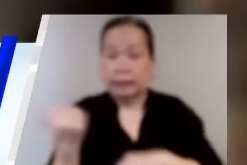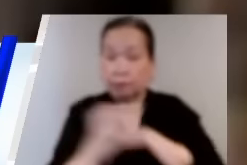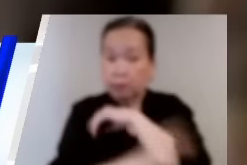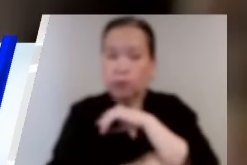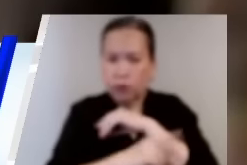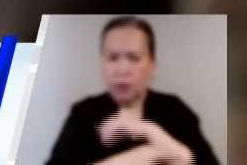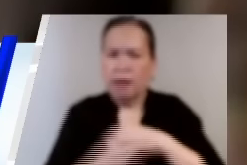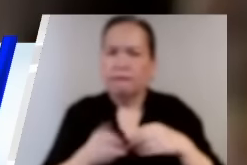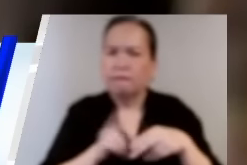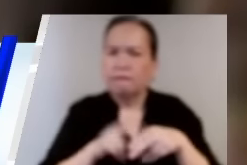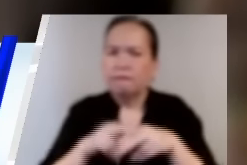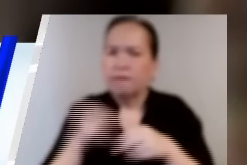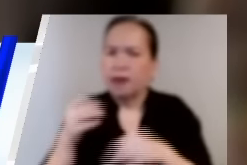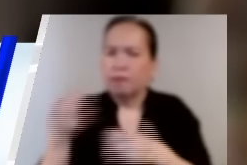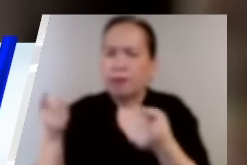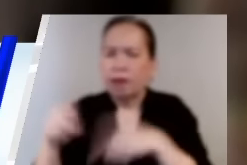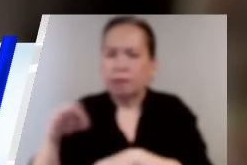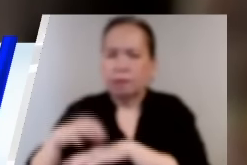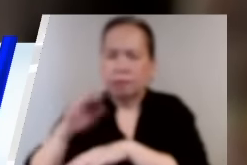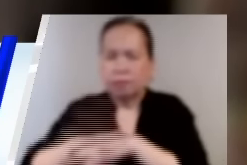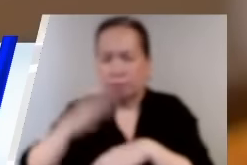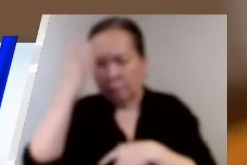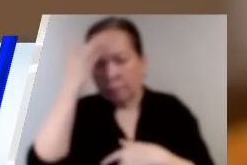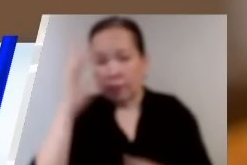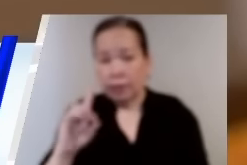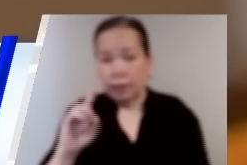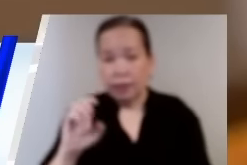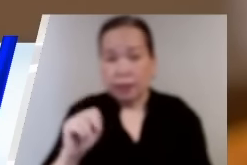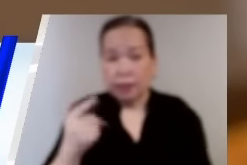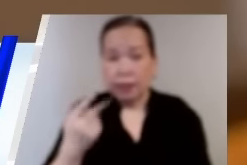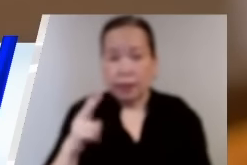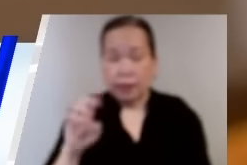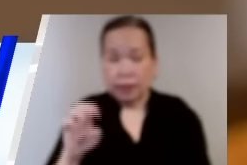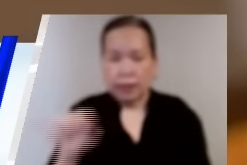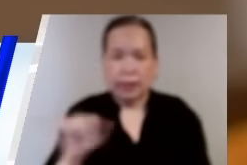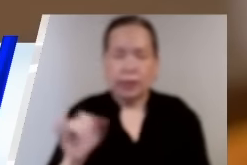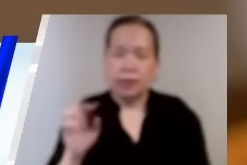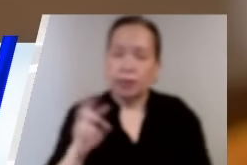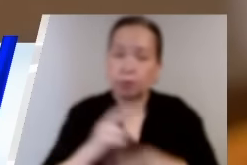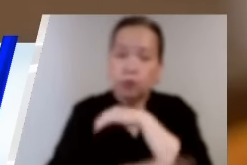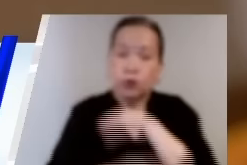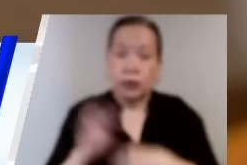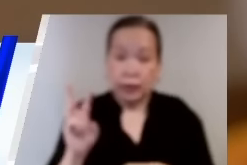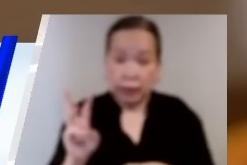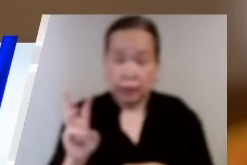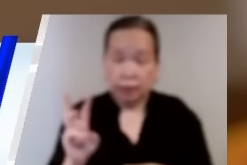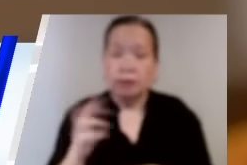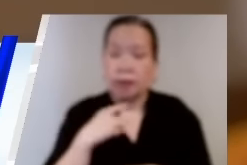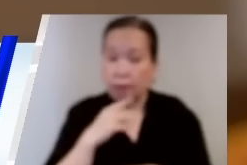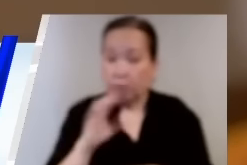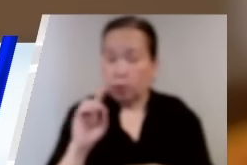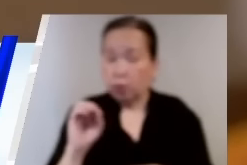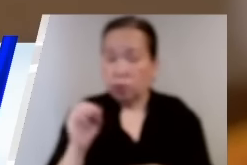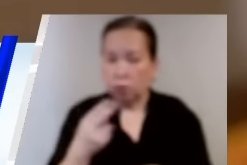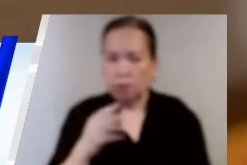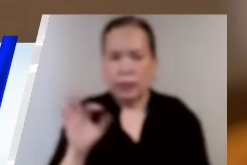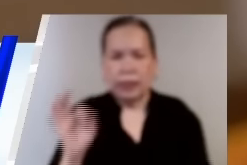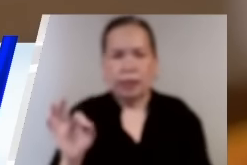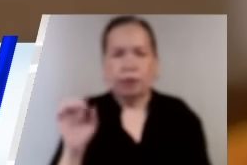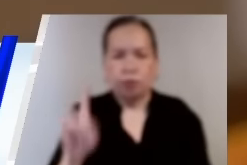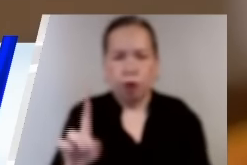cases, gaya sa Western Visayas or Region 6. Ayon sa Department of Health Region 6, 91 ang mga kaso nito